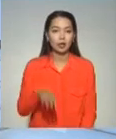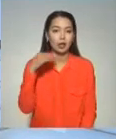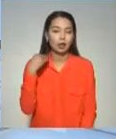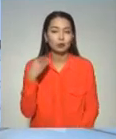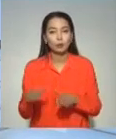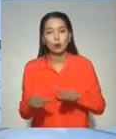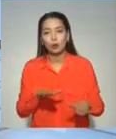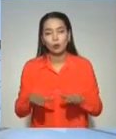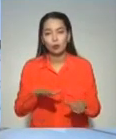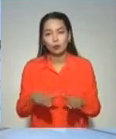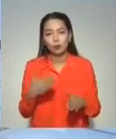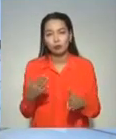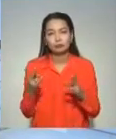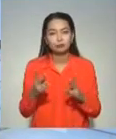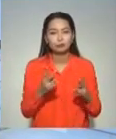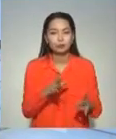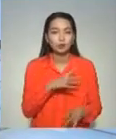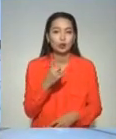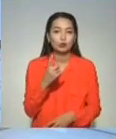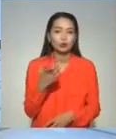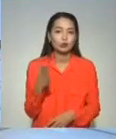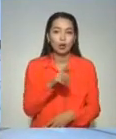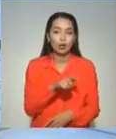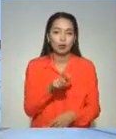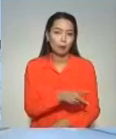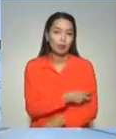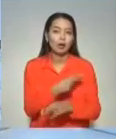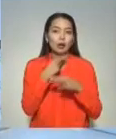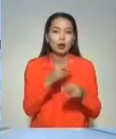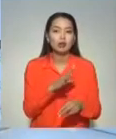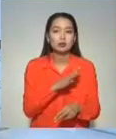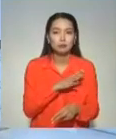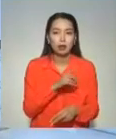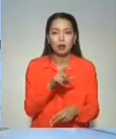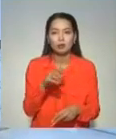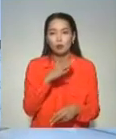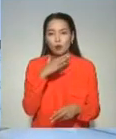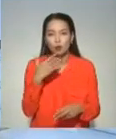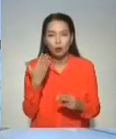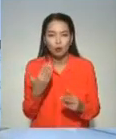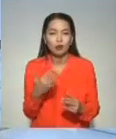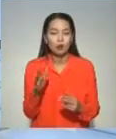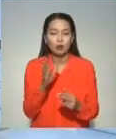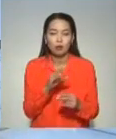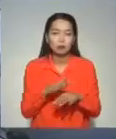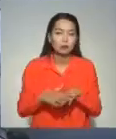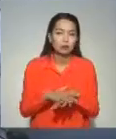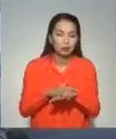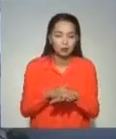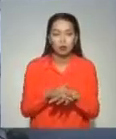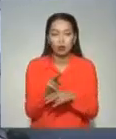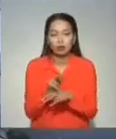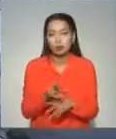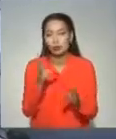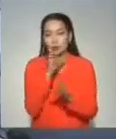Ақтөбеде көктайғақ кесірінен 300-ге жуық адам дәрігердің көмегіне жүгінген. Адамның көптігі соншалық оларды қабылдап үлгермей жатыр. Қалың қардан